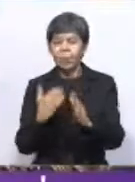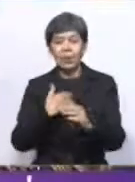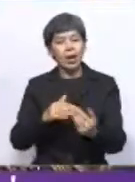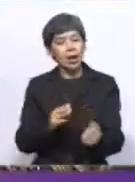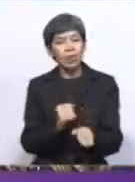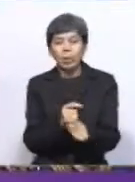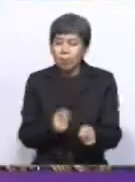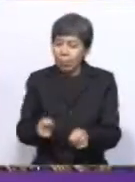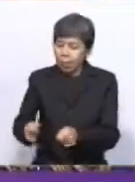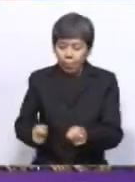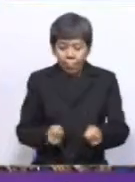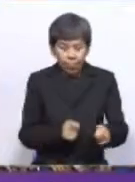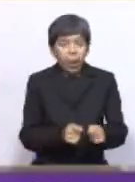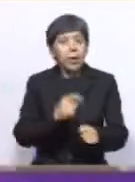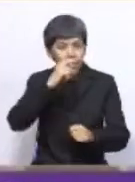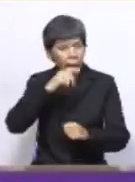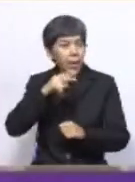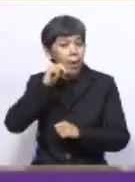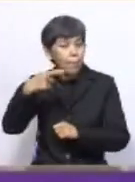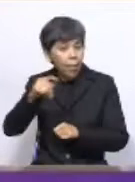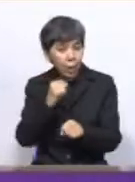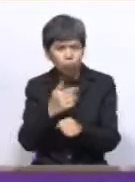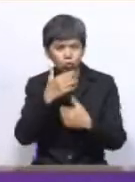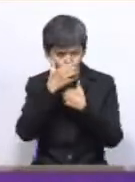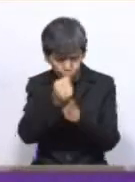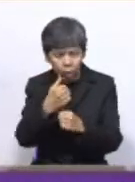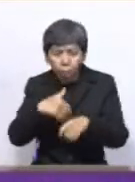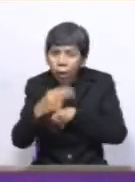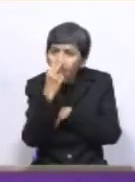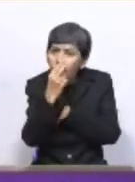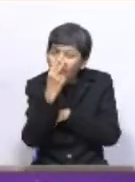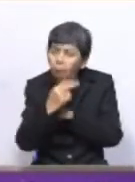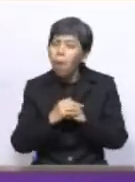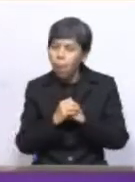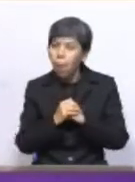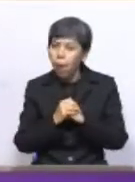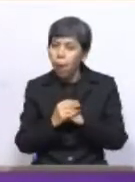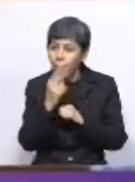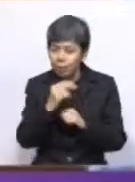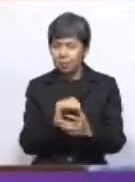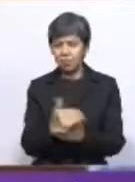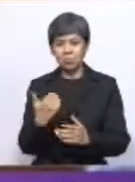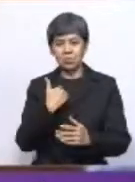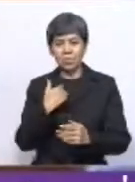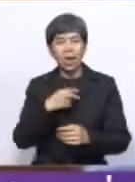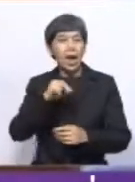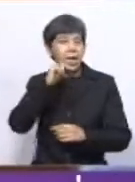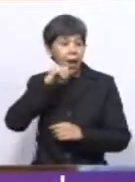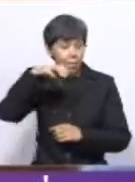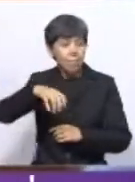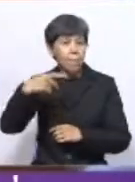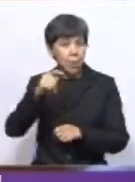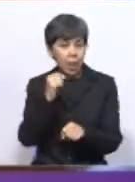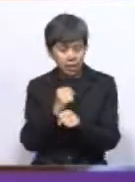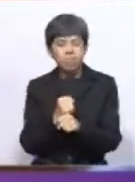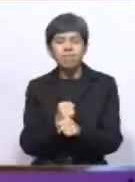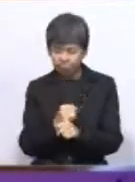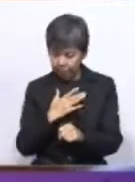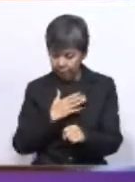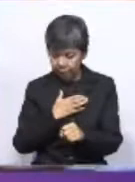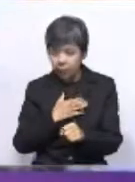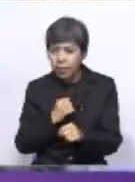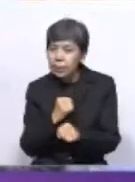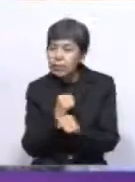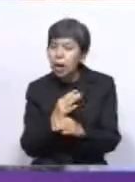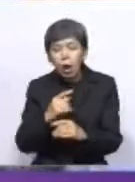ดนตรีไทยของการประปานครหลวงซึ่งได้รับความสนใจจากประชาชนเป็นจำนวนมากโดยการประปานครหลวงนะครับก็ได้มีความตั้งใจที่จะสื